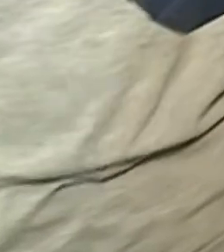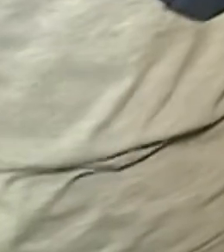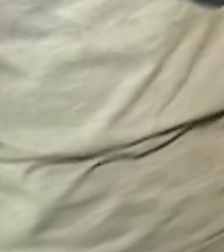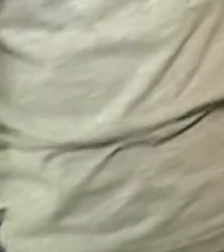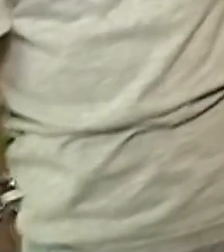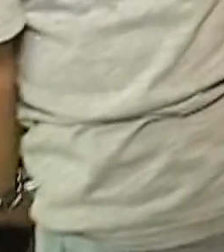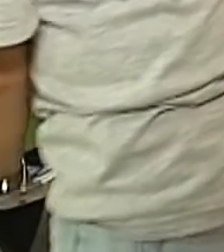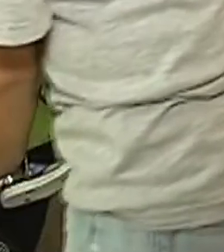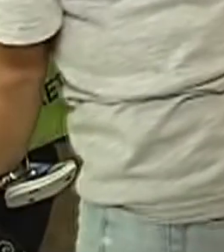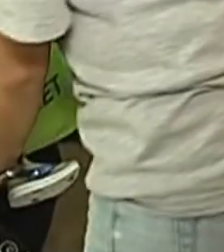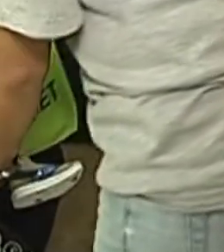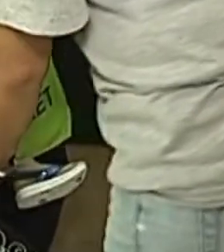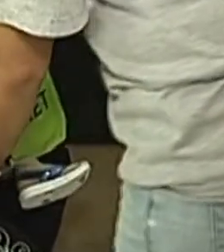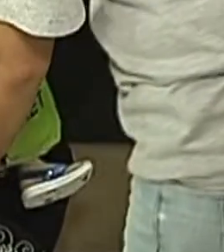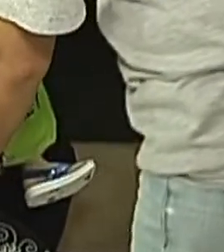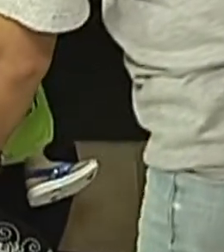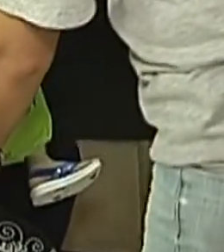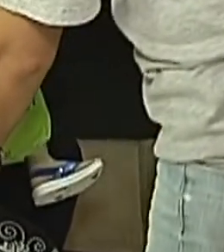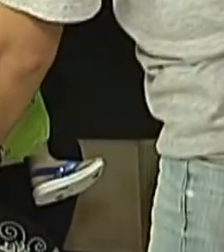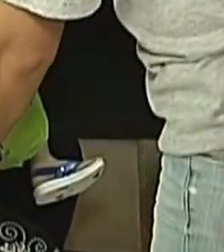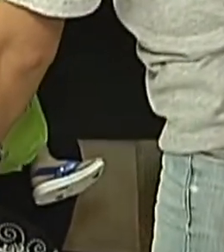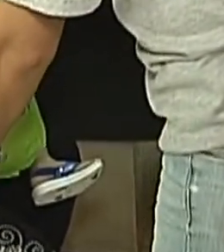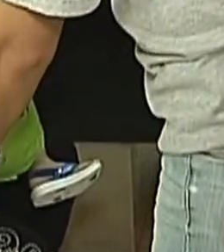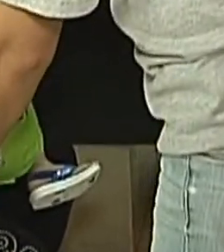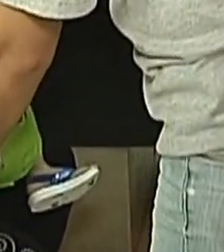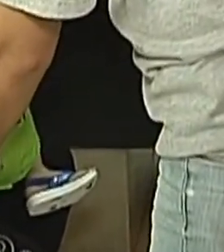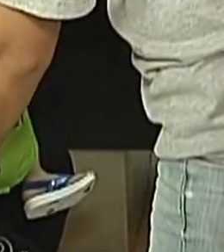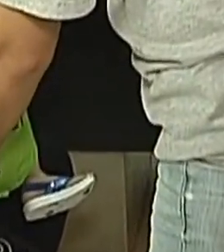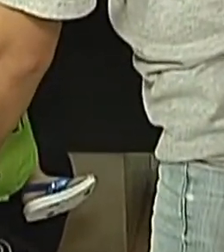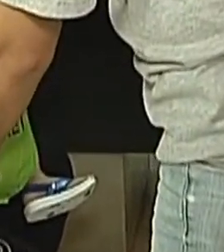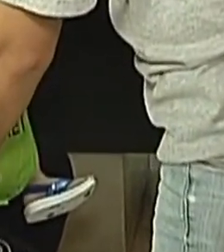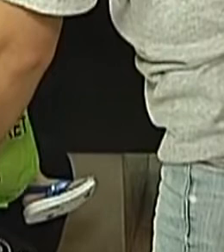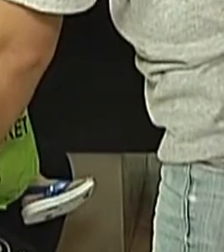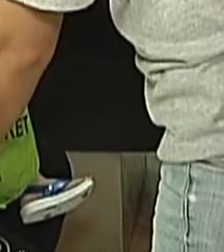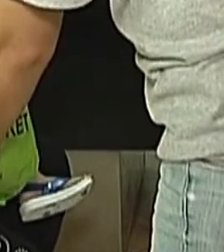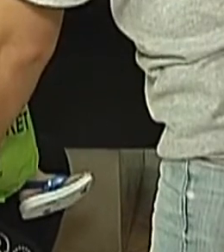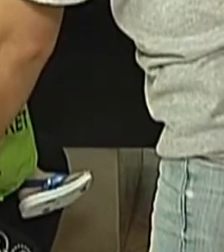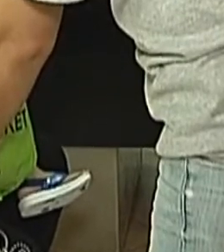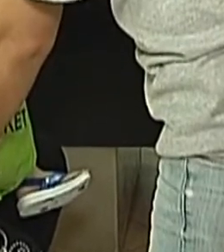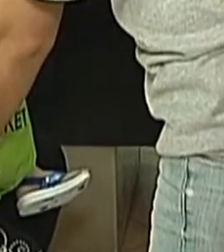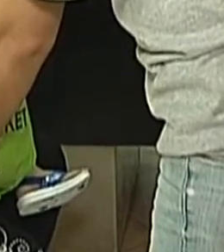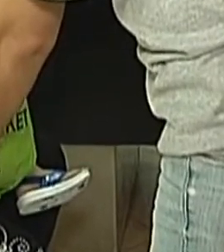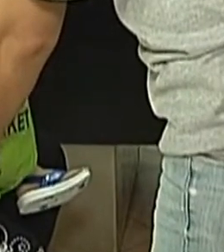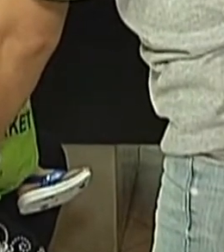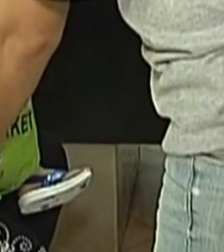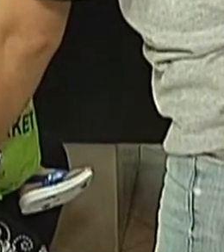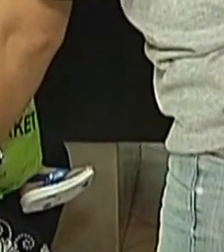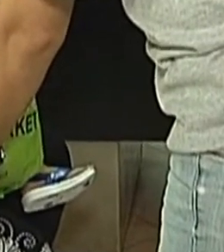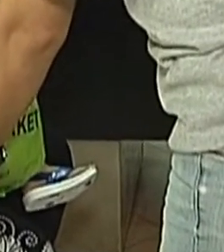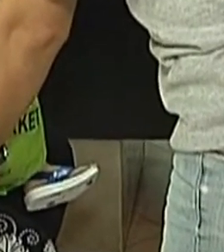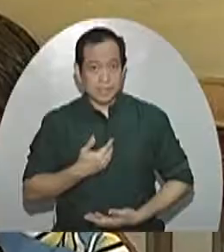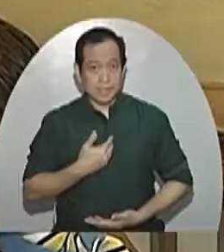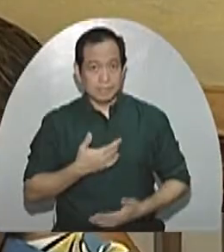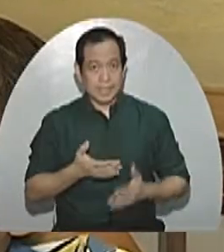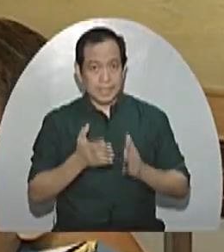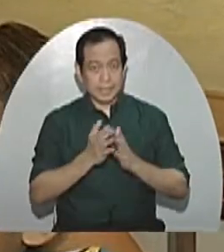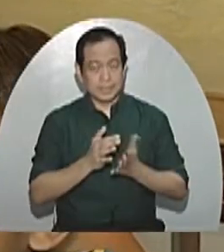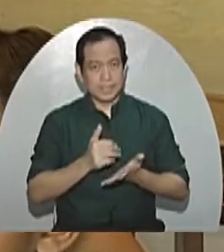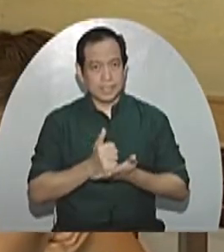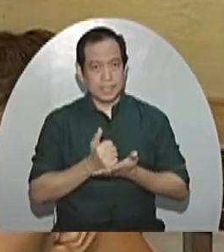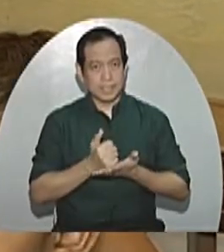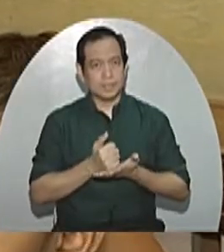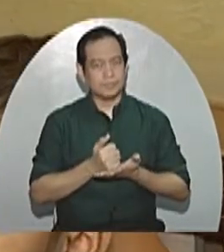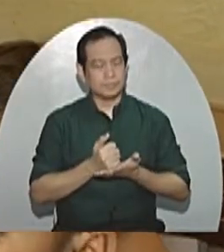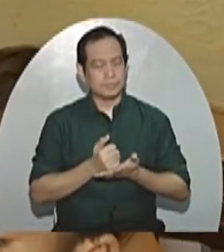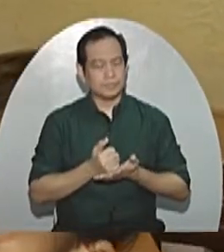naman naisipan niya na lumapit sa ating programa para makahingi ng tulong. Ako po nananawagan po sa inyo,